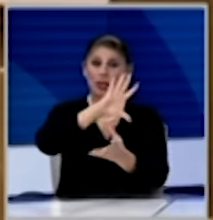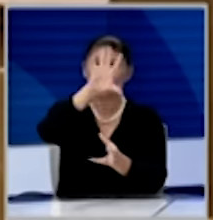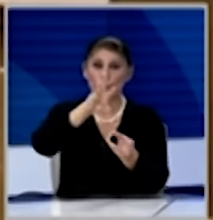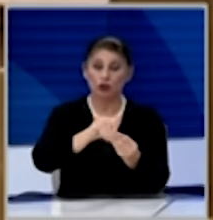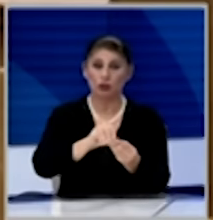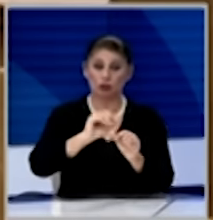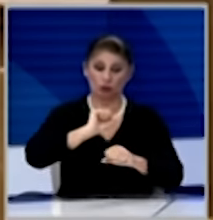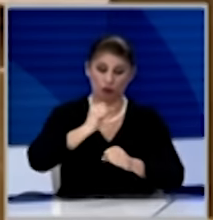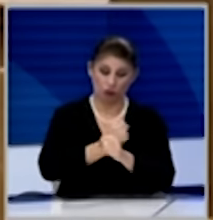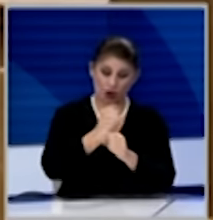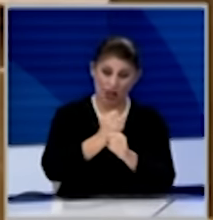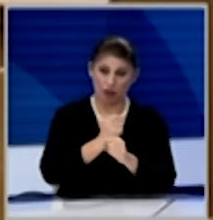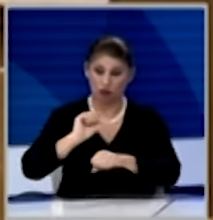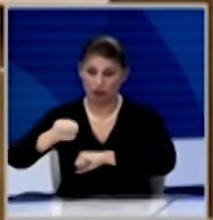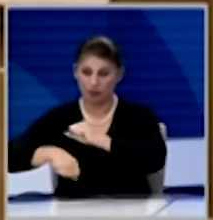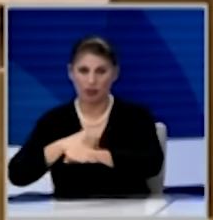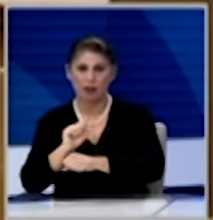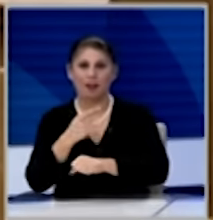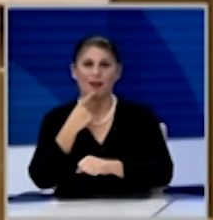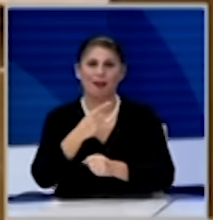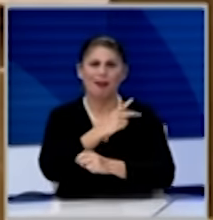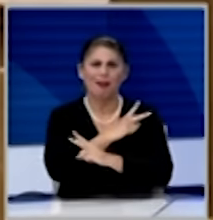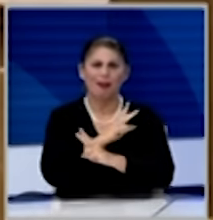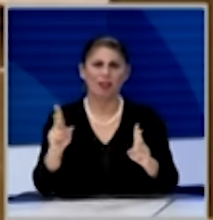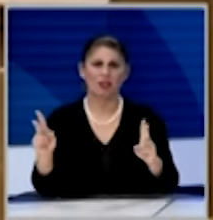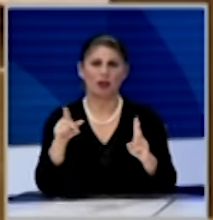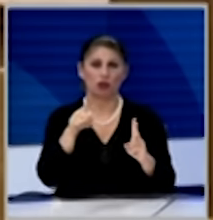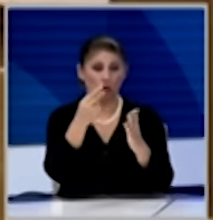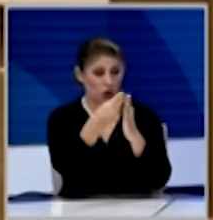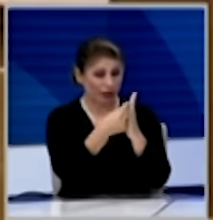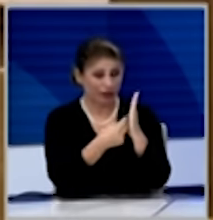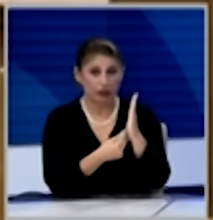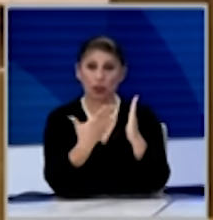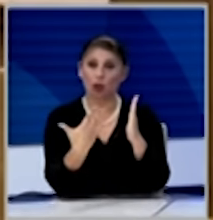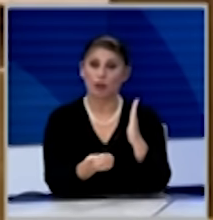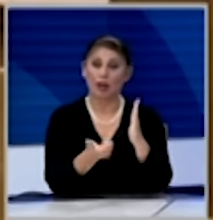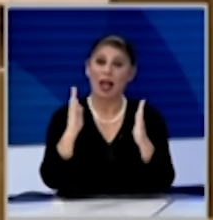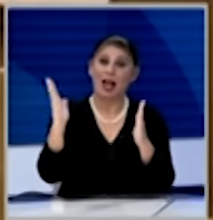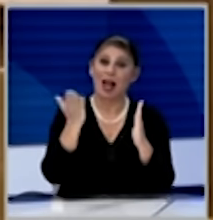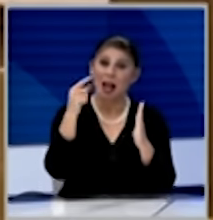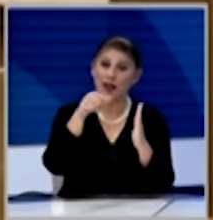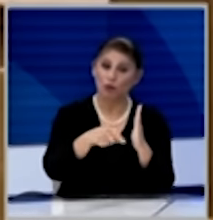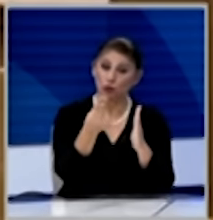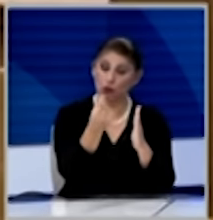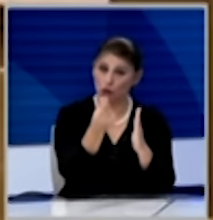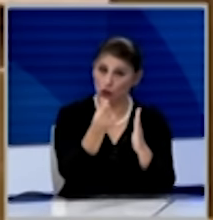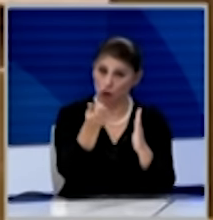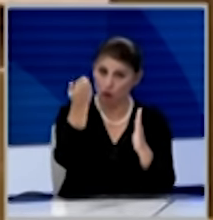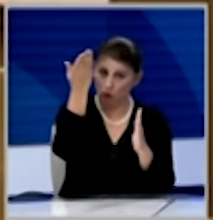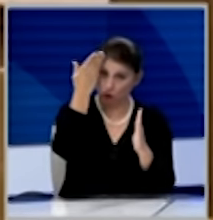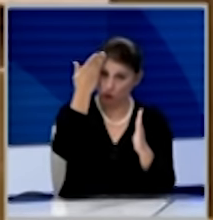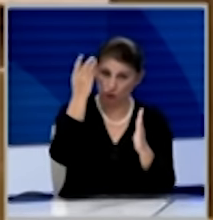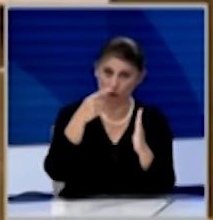των δράσεων που προτείνονται αναφέρεται ρητά ότι το κριτήριο θα είναι αν το οικονομικό